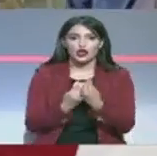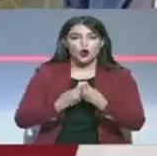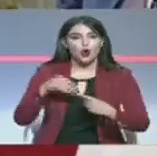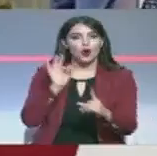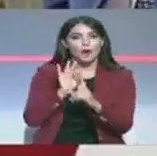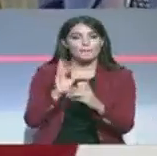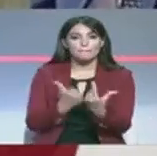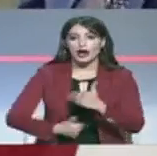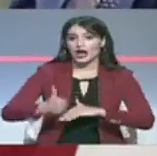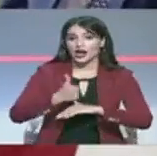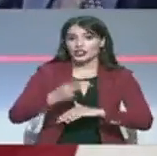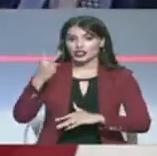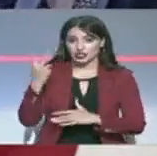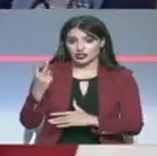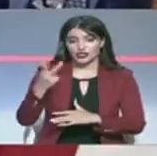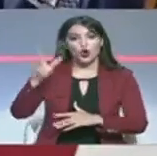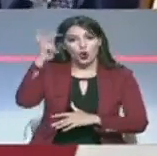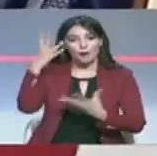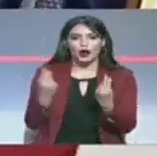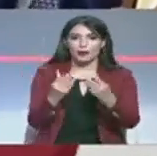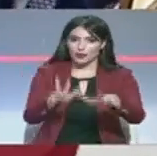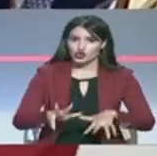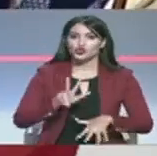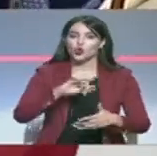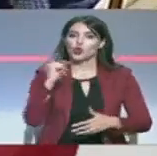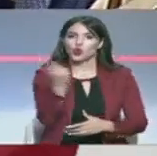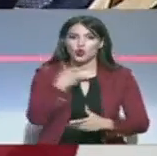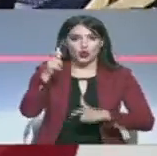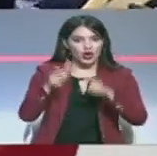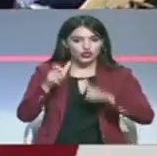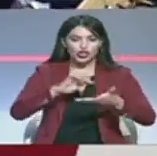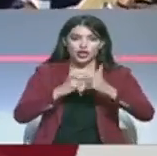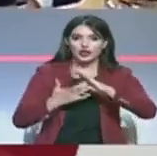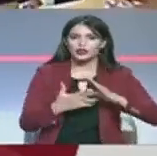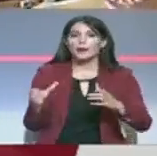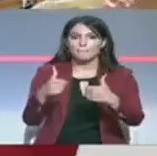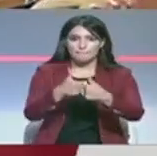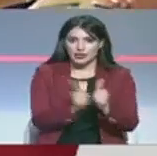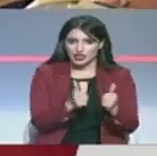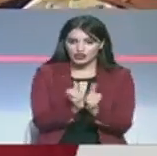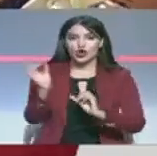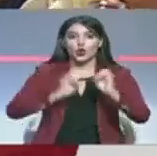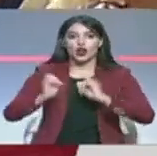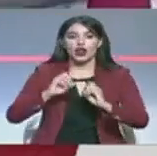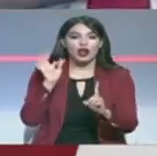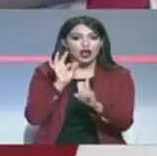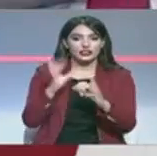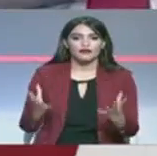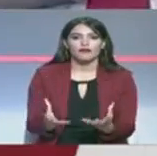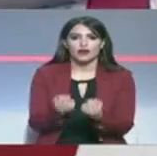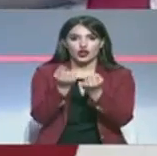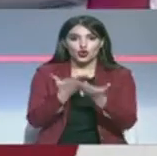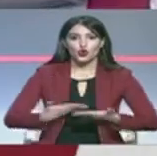مع رئاسة الجمهورية ومجلس نواب الشعب ومع كل القوى الحية من أحزاب ومنظمات من أجل رفع